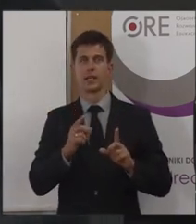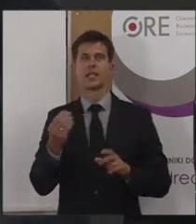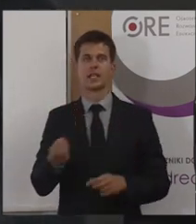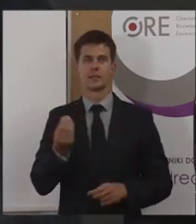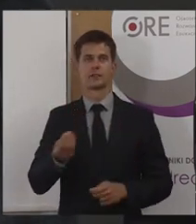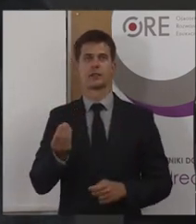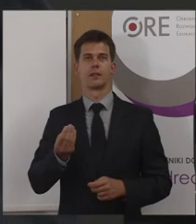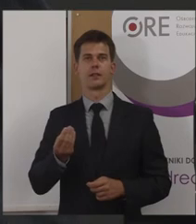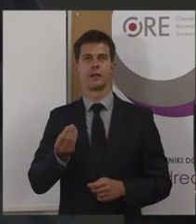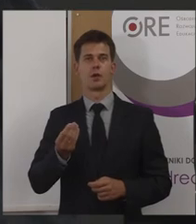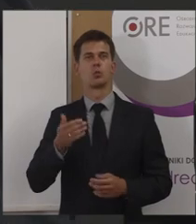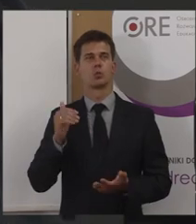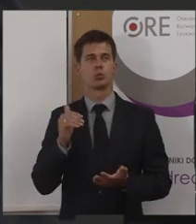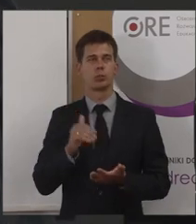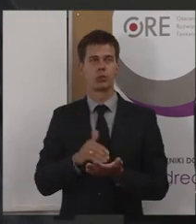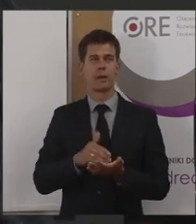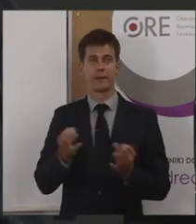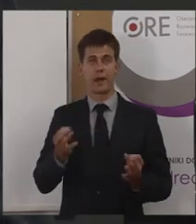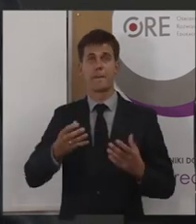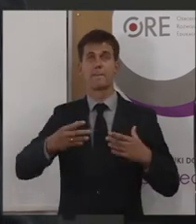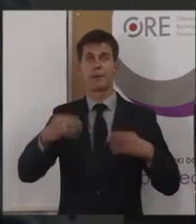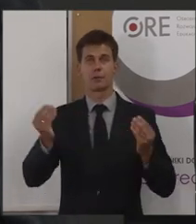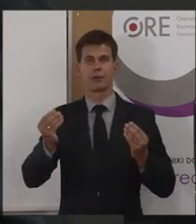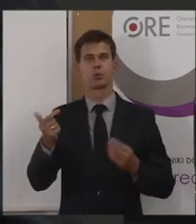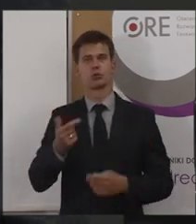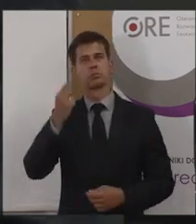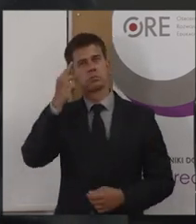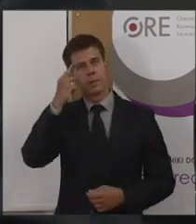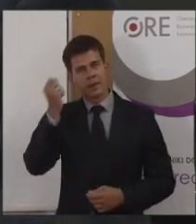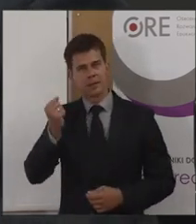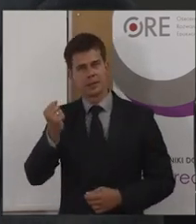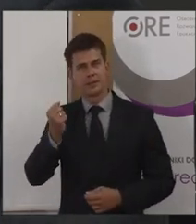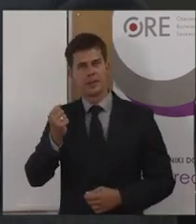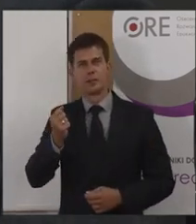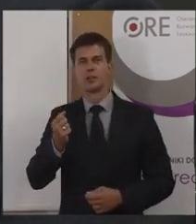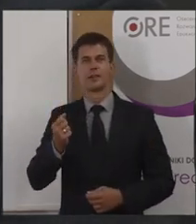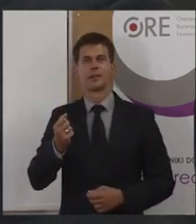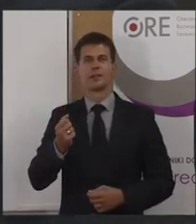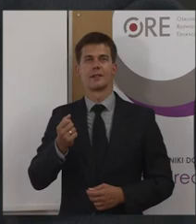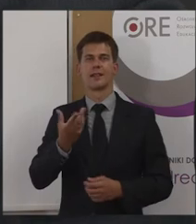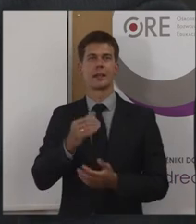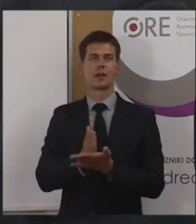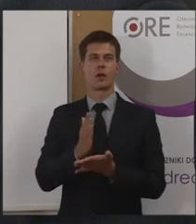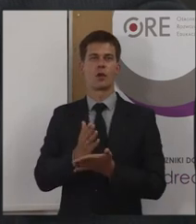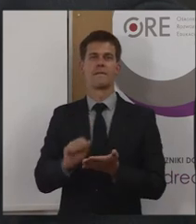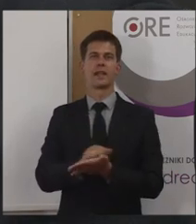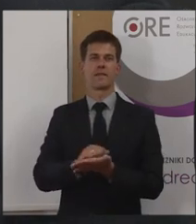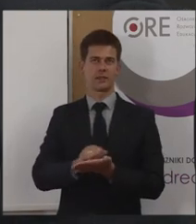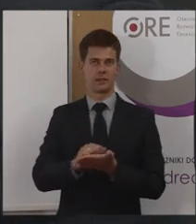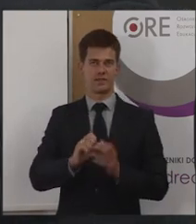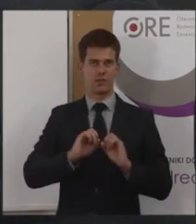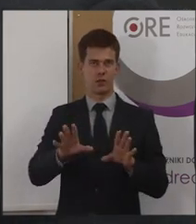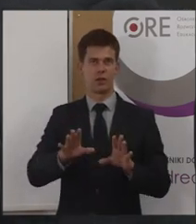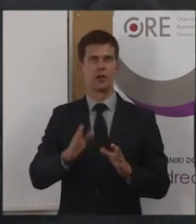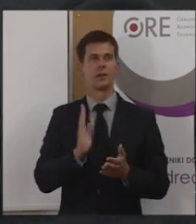poziomie myślenia o całym projekcie, to być może nie jest już tutaj kwestia wydawnictwa, które nigdy